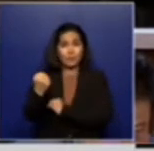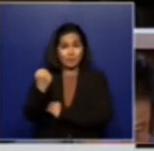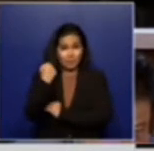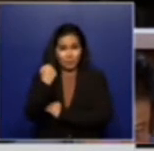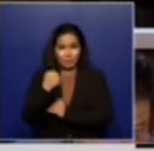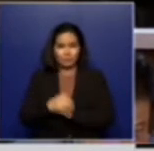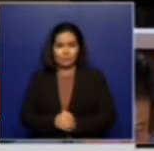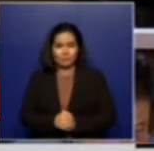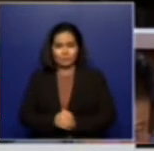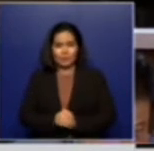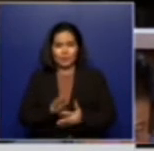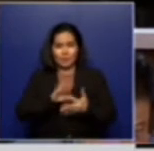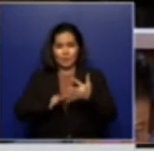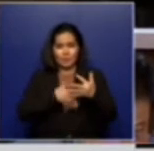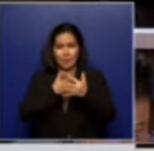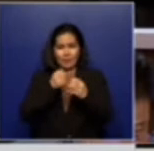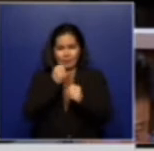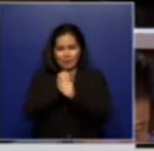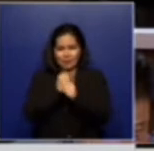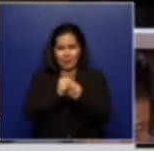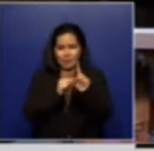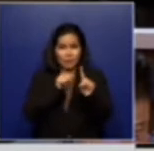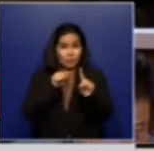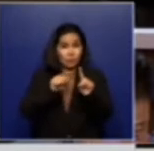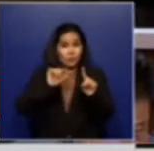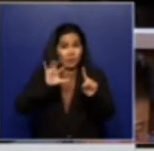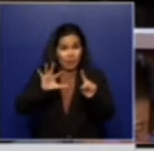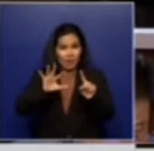ยุทธศาสตร์คือยุทธศาสตร์ด้านความมั่นคงในแผนงานข้อที่1.5คือแผนงานบูรณาการป้องกันปราบปรามและบำบัดรักษาผู้ติดยาเสพติดที่มาของข้อมูลนี้คือเอกสารงบประมาณโดยสังเขปประจำปีงบประมาณ